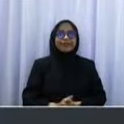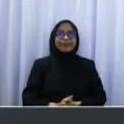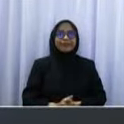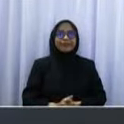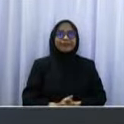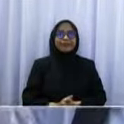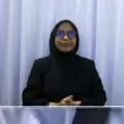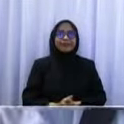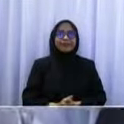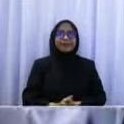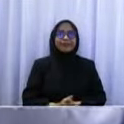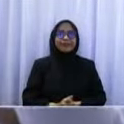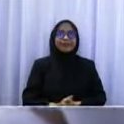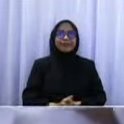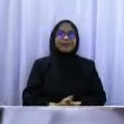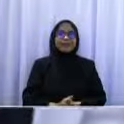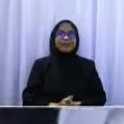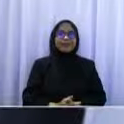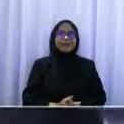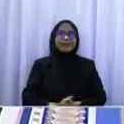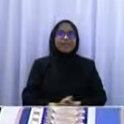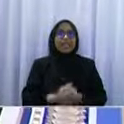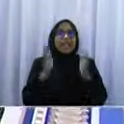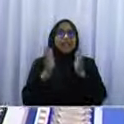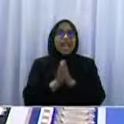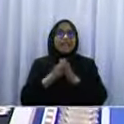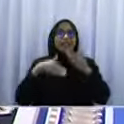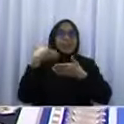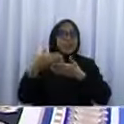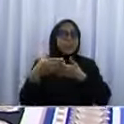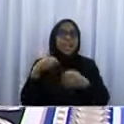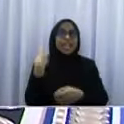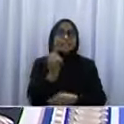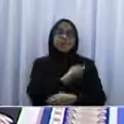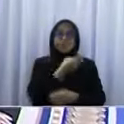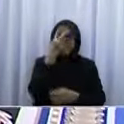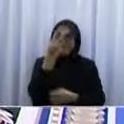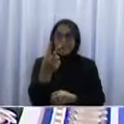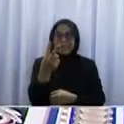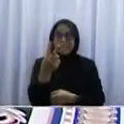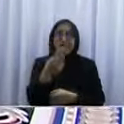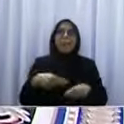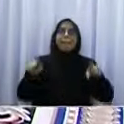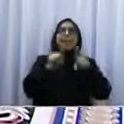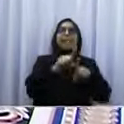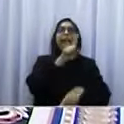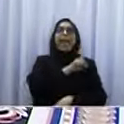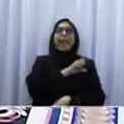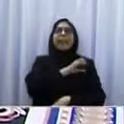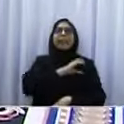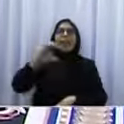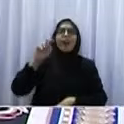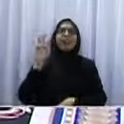Kenapa? Untuk memutar ekonomi lebih baik, maka pelayanan dasar harus terjamin untuk semuanya. Ya. Tidak hanya untuk Surabaya, Malang, dan